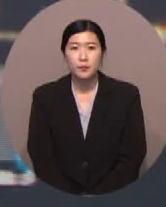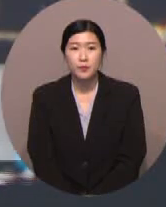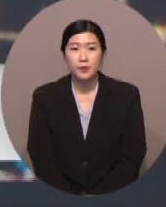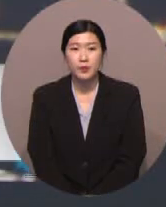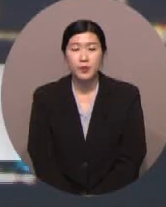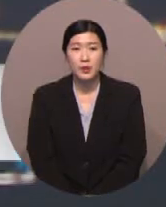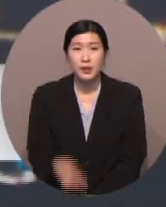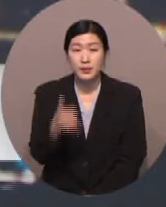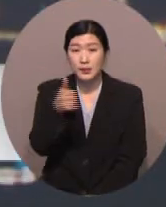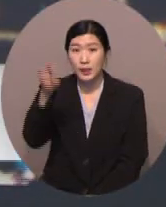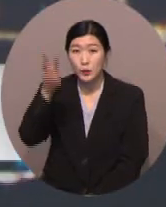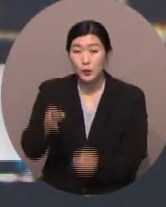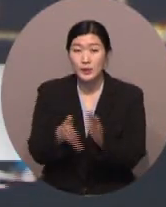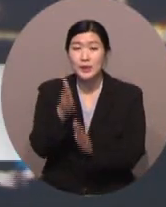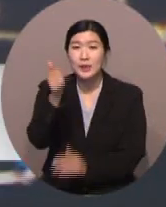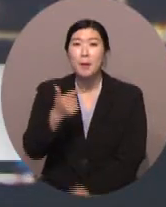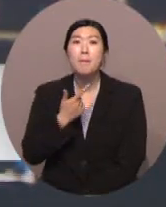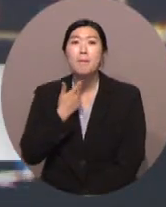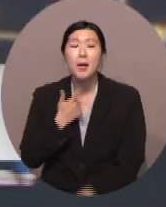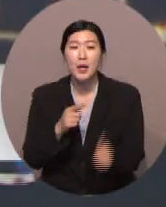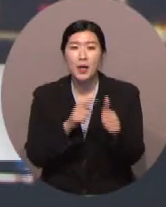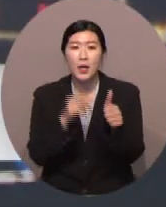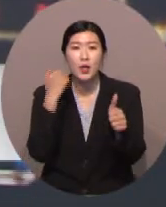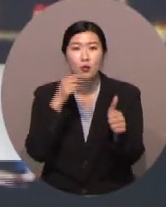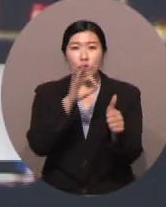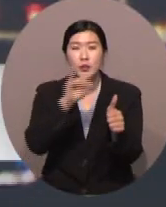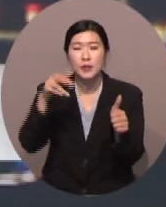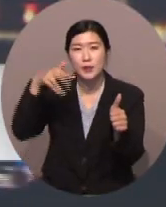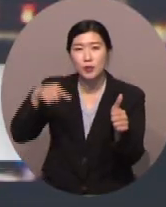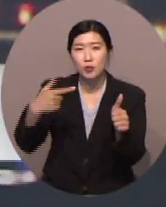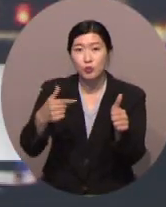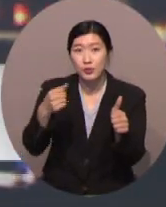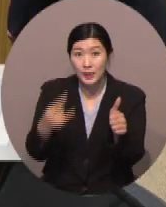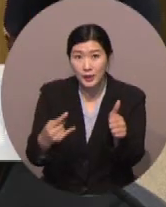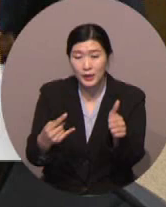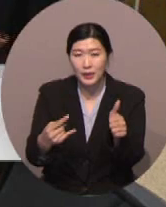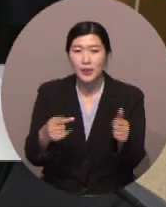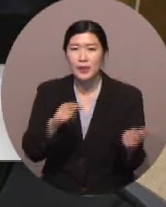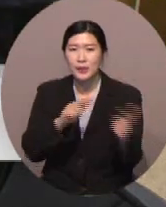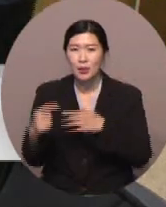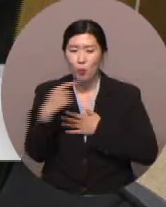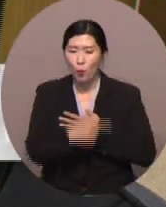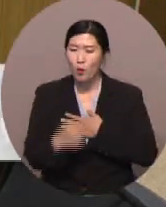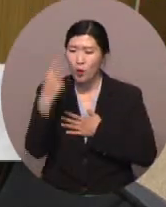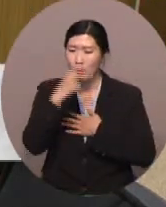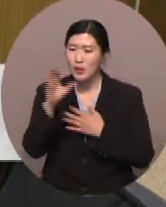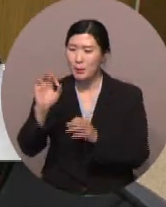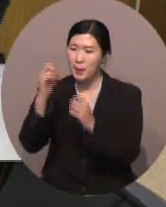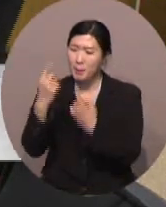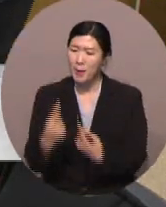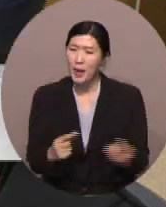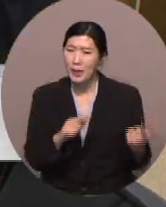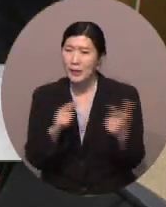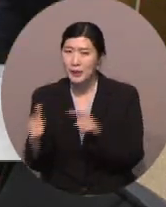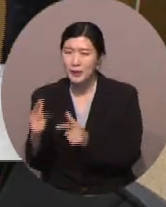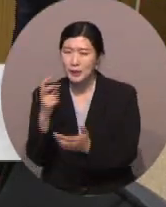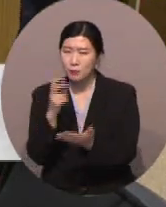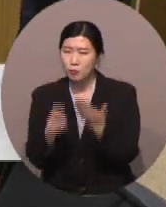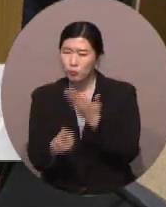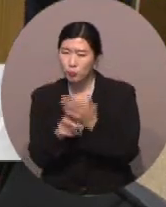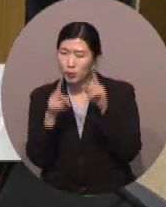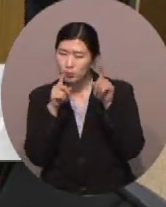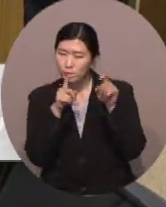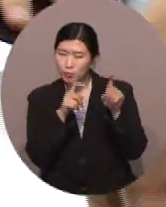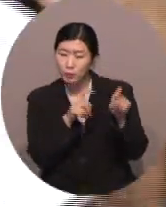이 추리 전 세종시장의 건강검진 비용 할인 등 김영란법 위반의혹과 관련해 검찰이 지난 8월 보안